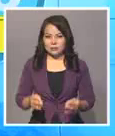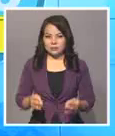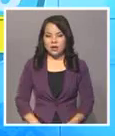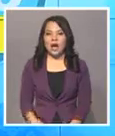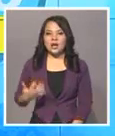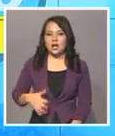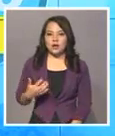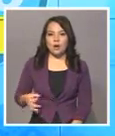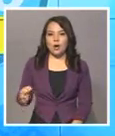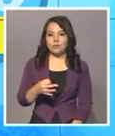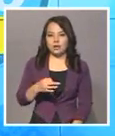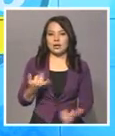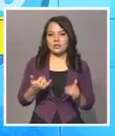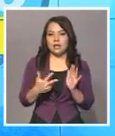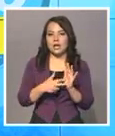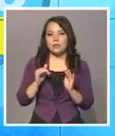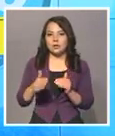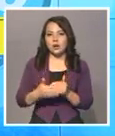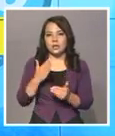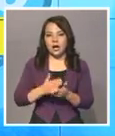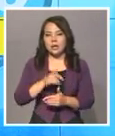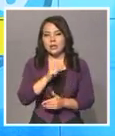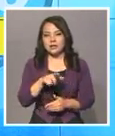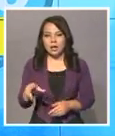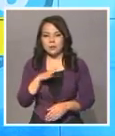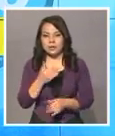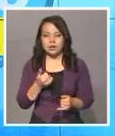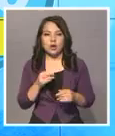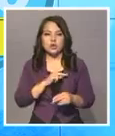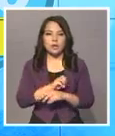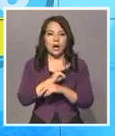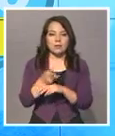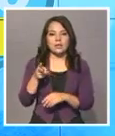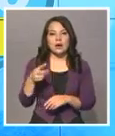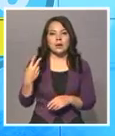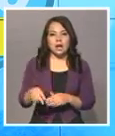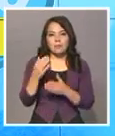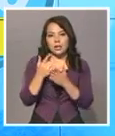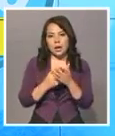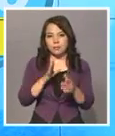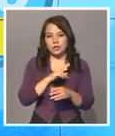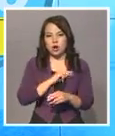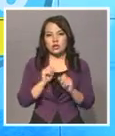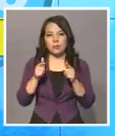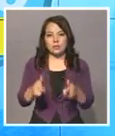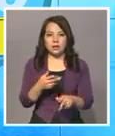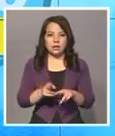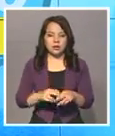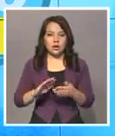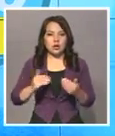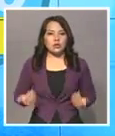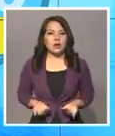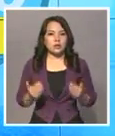Жамбыл облысында биыл 8 мыңға жуық адам жұмыспен қамту 2020 жол картасы бағдарламасы арқылы жұмысқа орналасқан. Тұрғындардың әлеуметтік